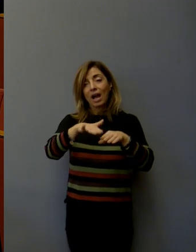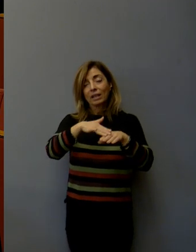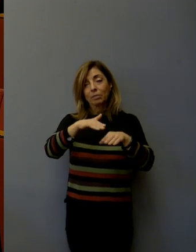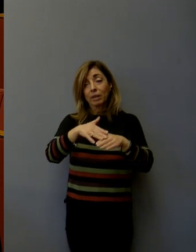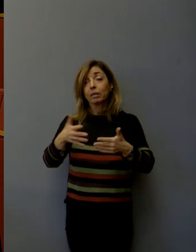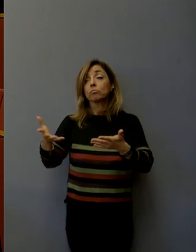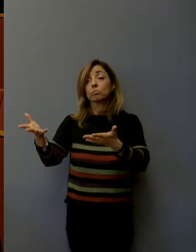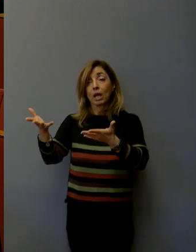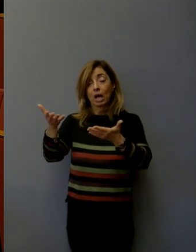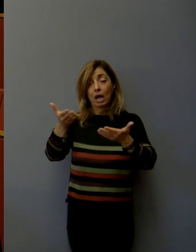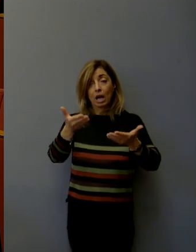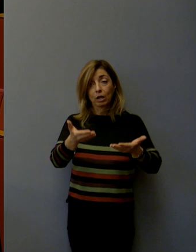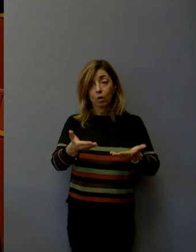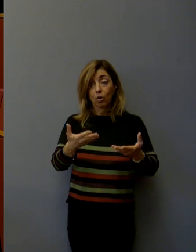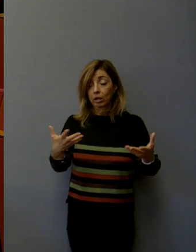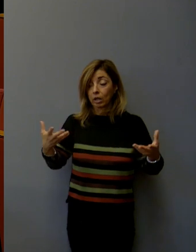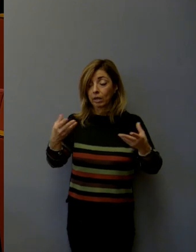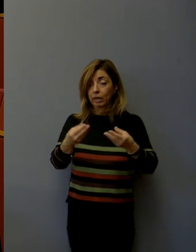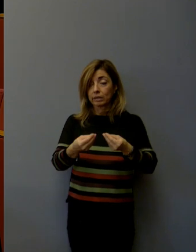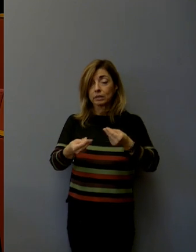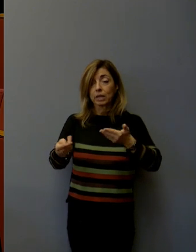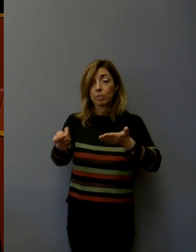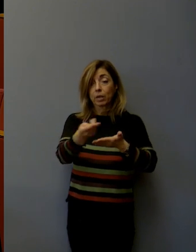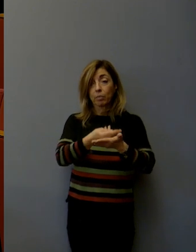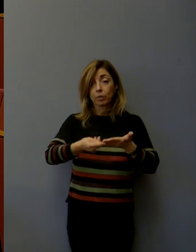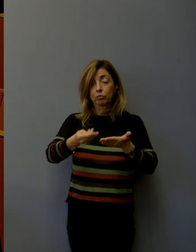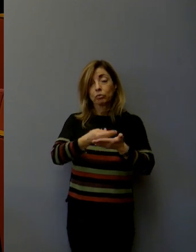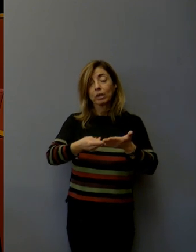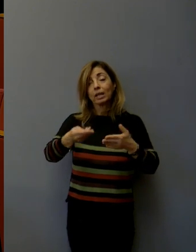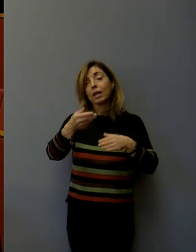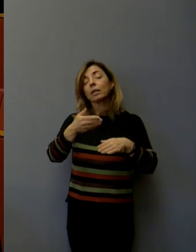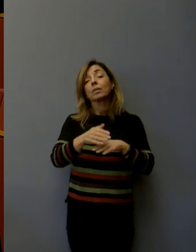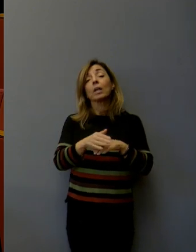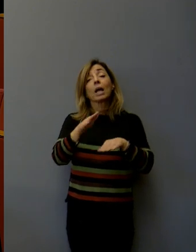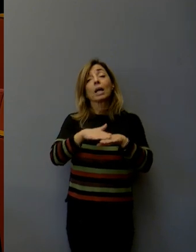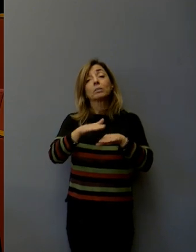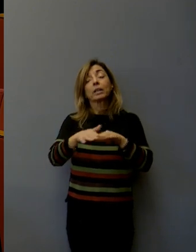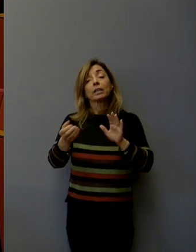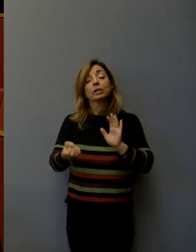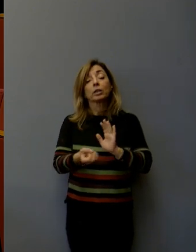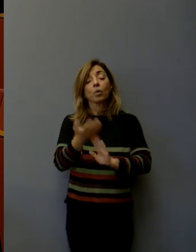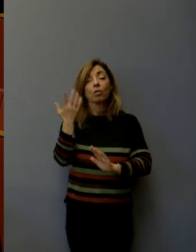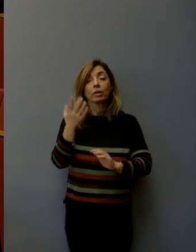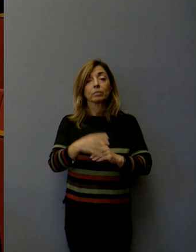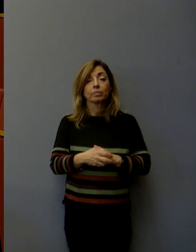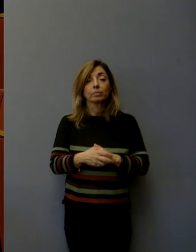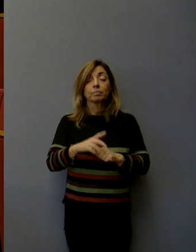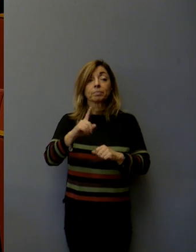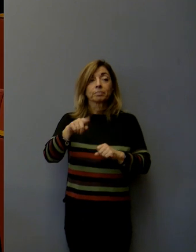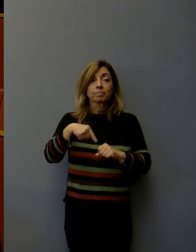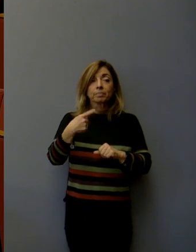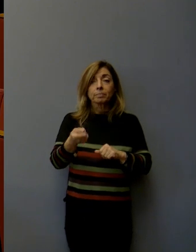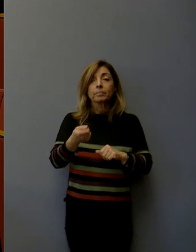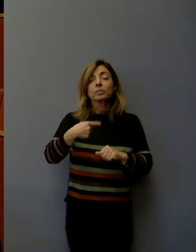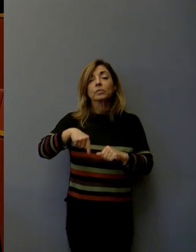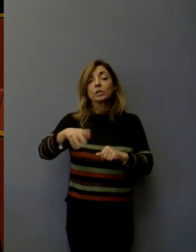così come coprogettare delle esperienze Diciamo nuove poi chiaramente Noi abbiamo